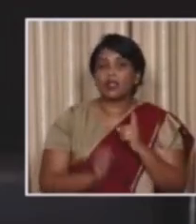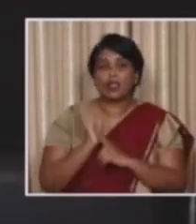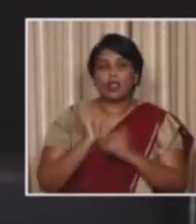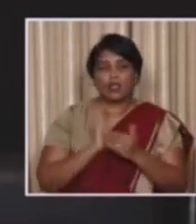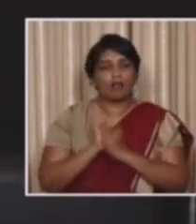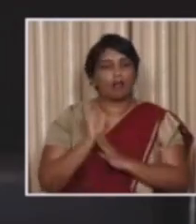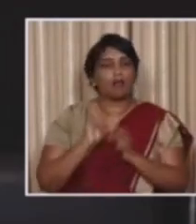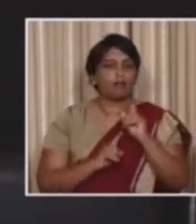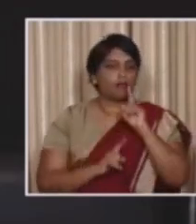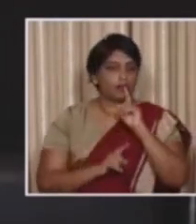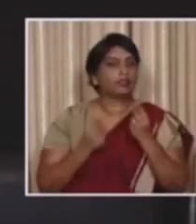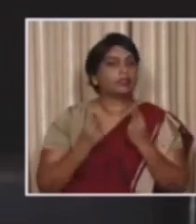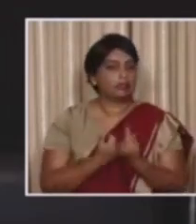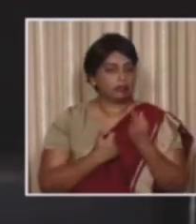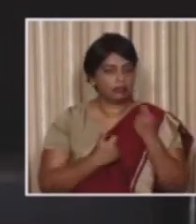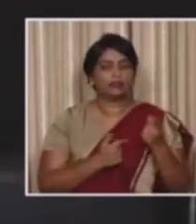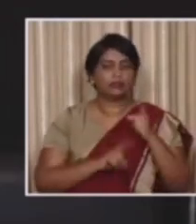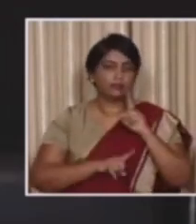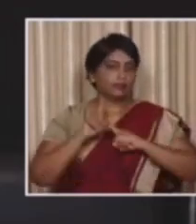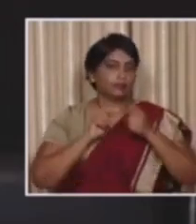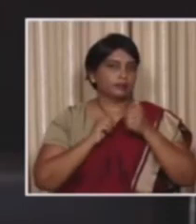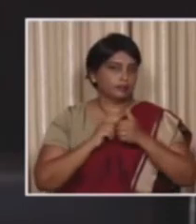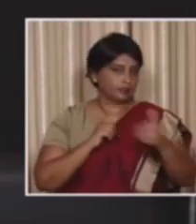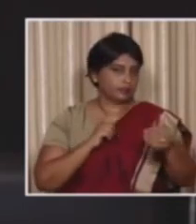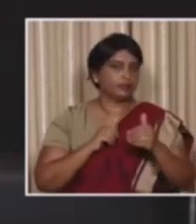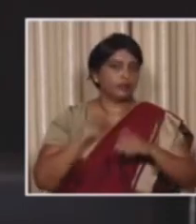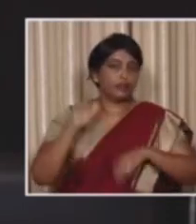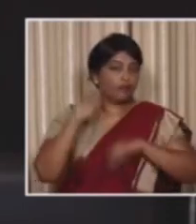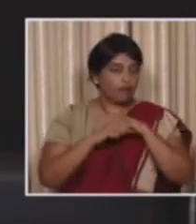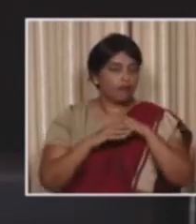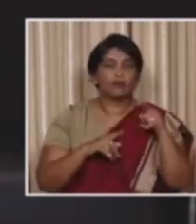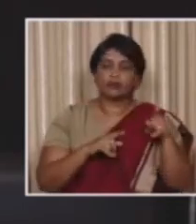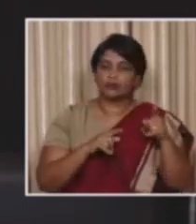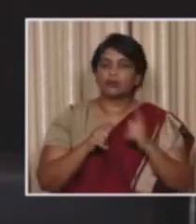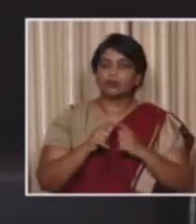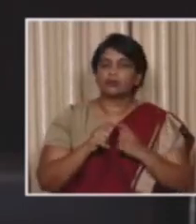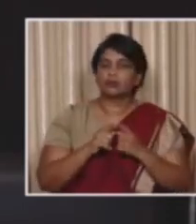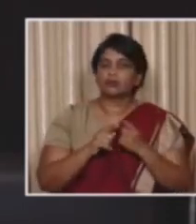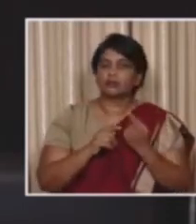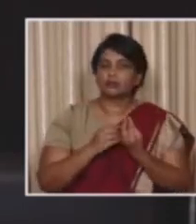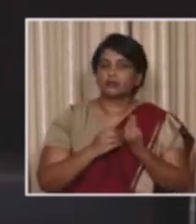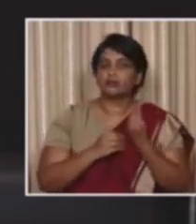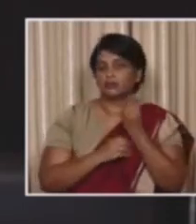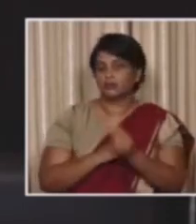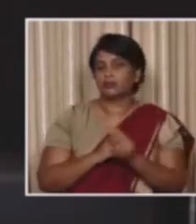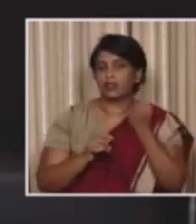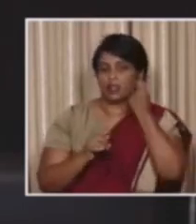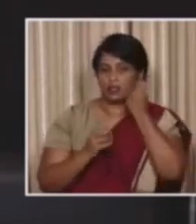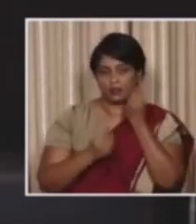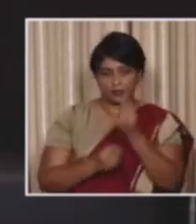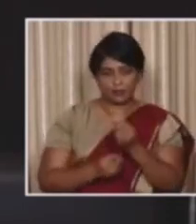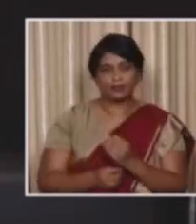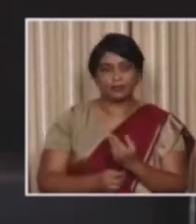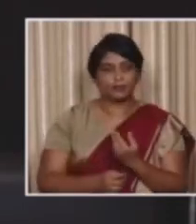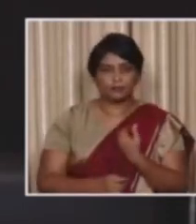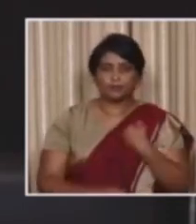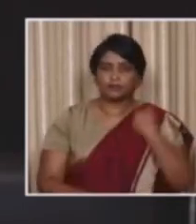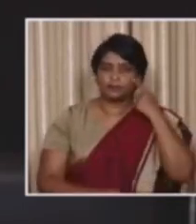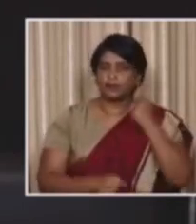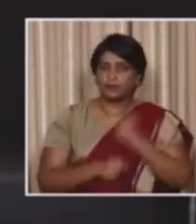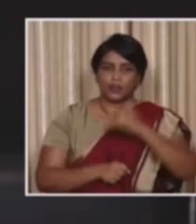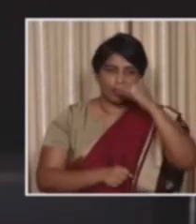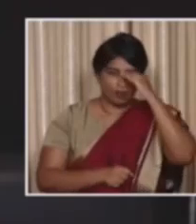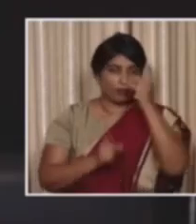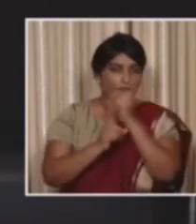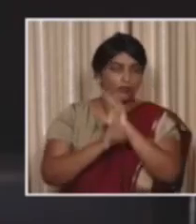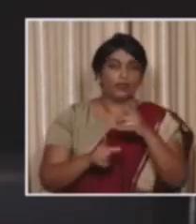இந்த சந்திப்பில் கம்பெனிகளால் அதிகரிக்கக்கூடிய சம்பள தொகை விரைவில் அறிவிக்குமாறு ஜனாதிபதி கோரிக்கை விடுத்தார். அரசாங்கம் விரைவாக தோட்டத் தொழிலாளர்களுக்கு